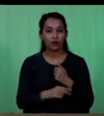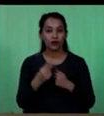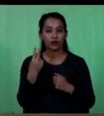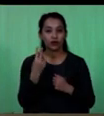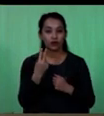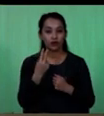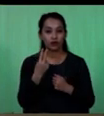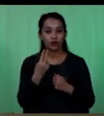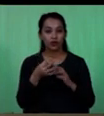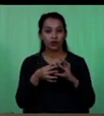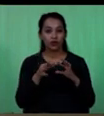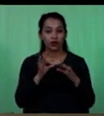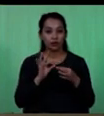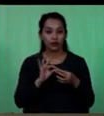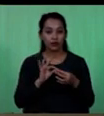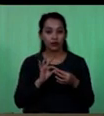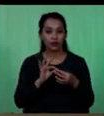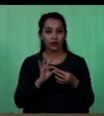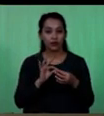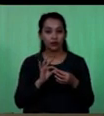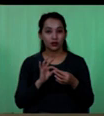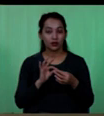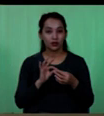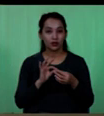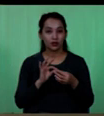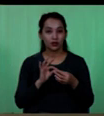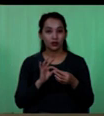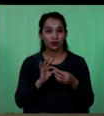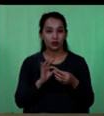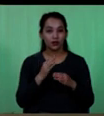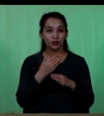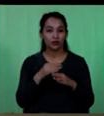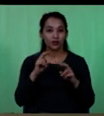gapingizni esa gap bo'laklari bo'yicha tahlil qilasiz.